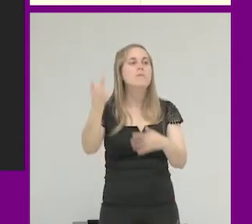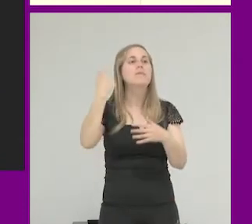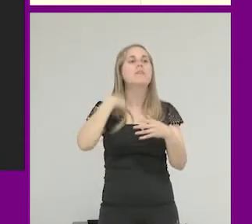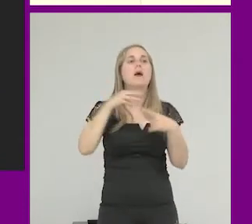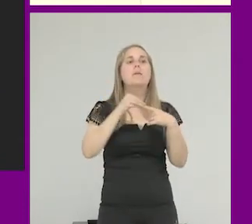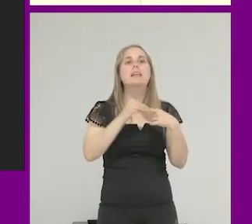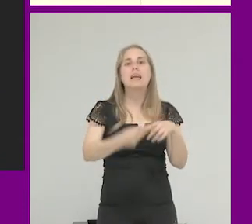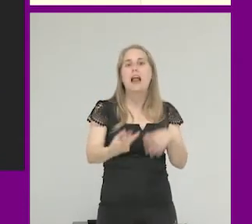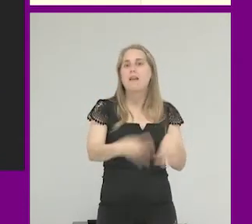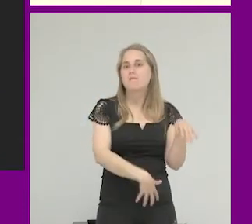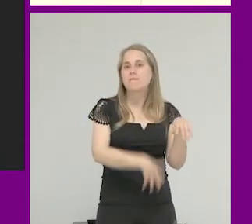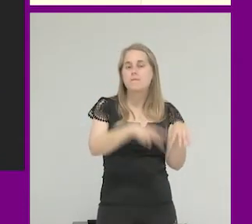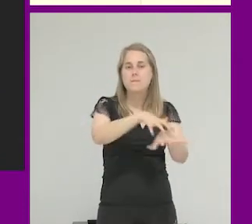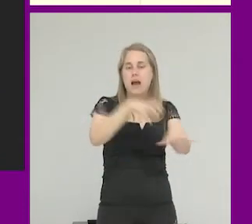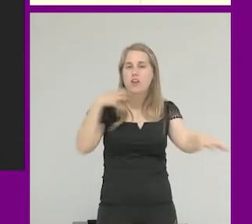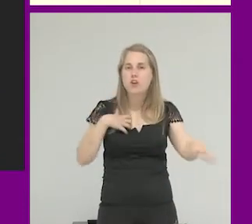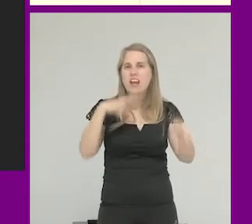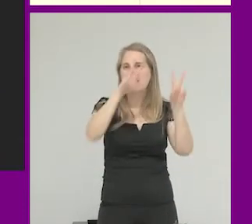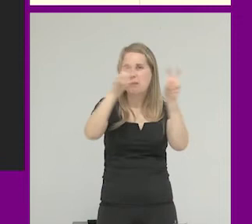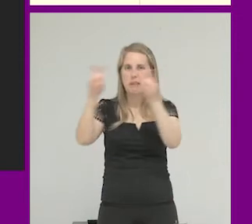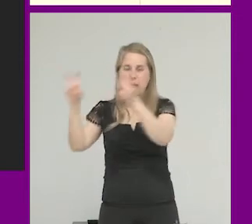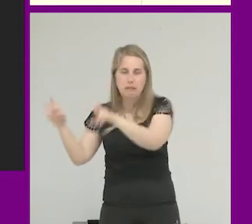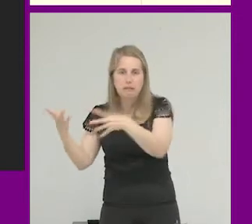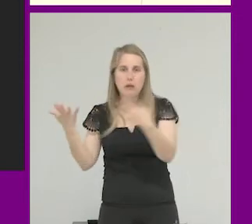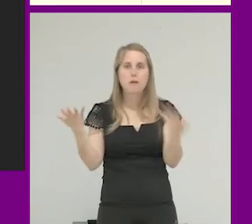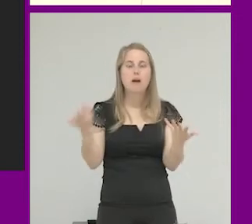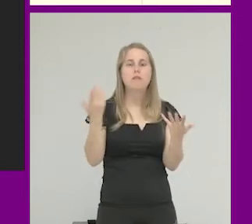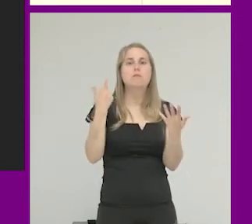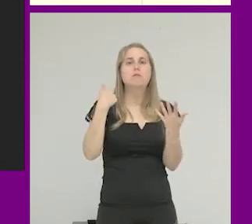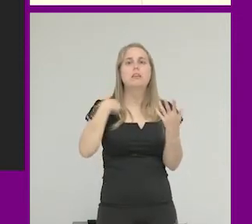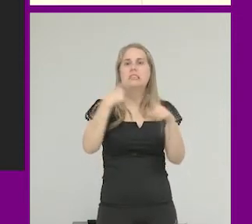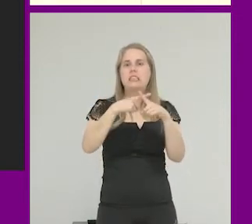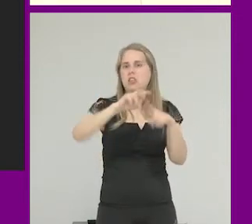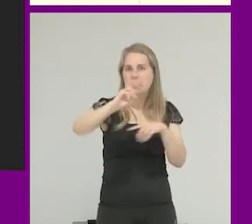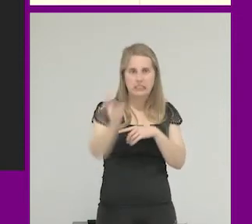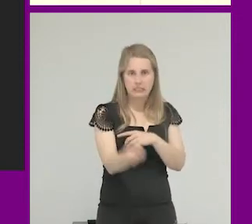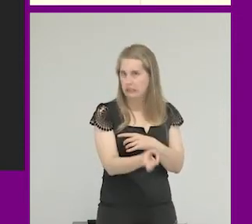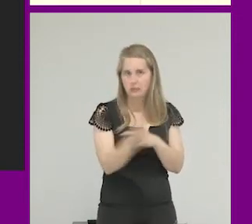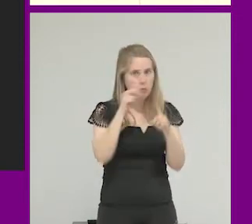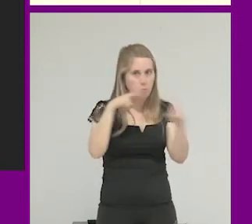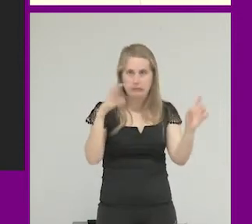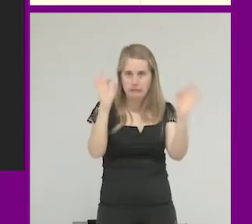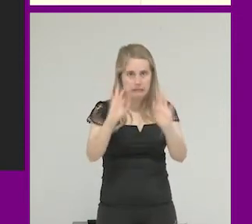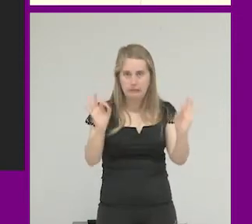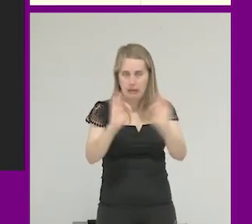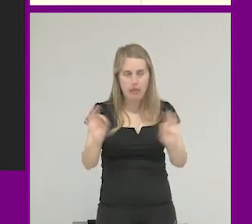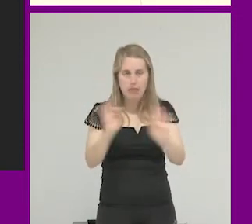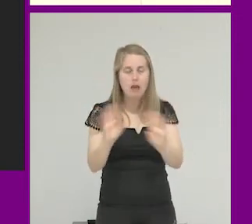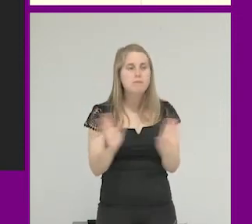material gehienak tematikoak dira, ez da bermatzen sexualizazunean ikuspegia,